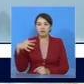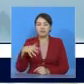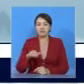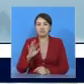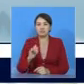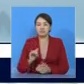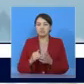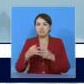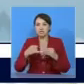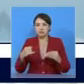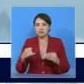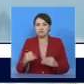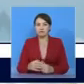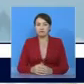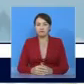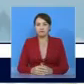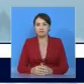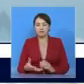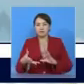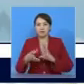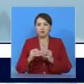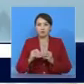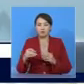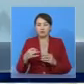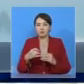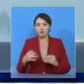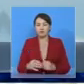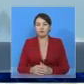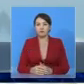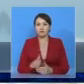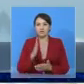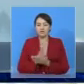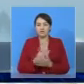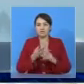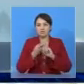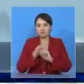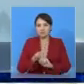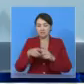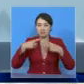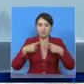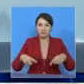5400 гектаров общая площадь. Имеет заражение разного